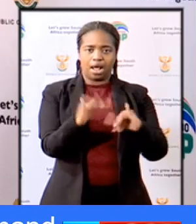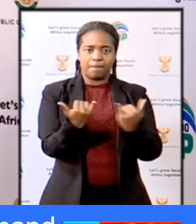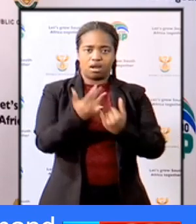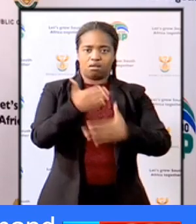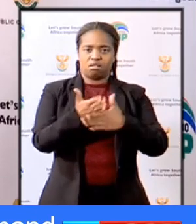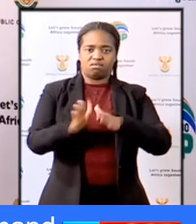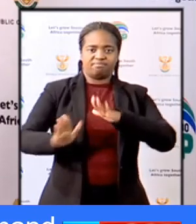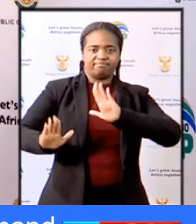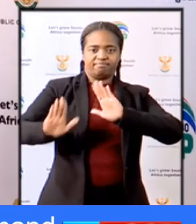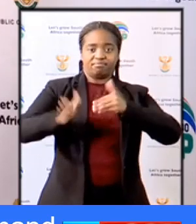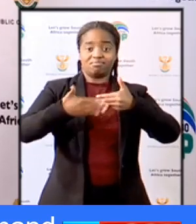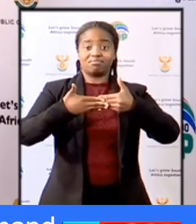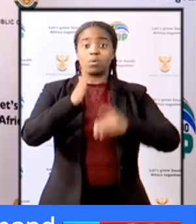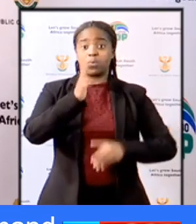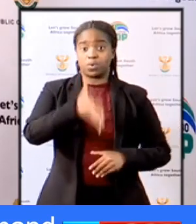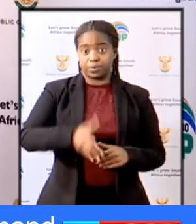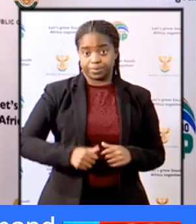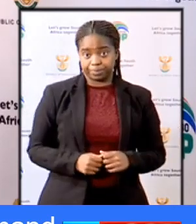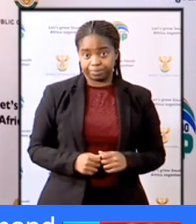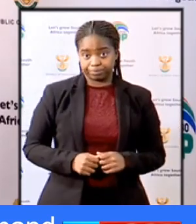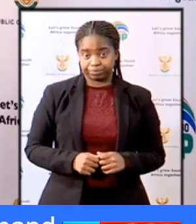ke